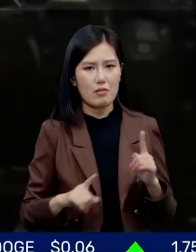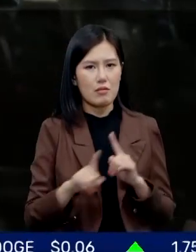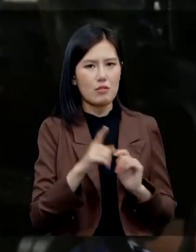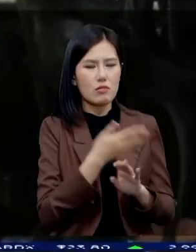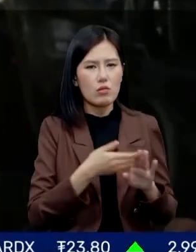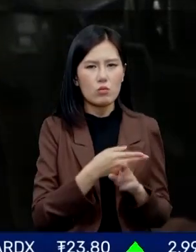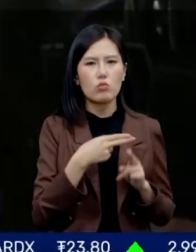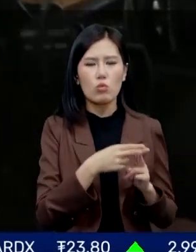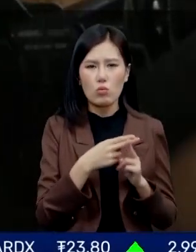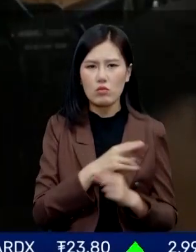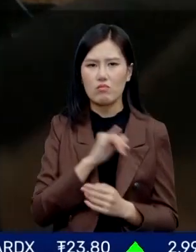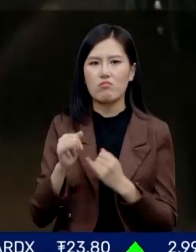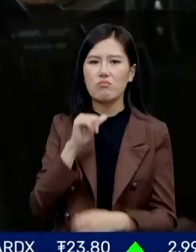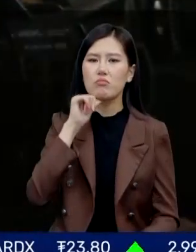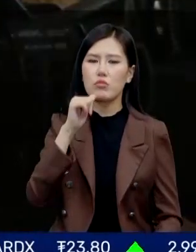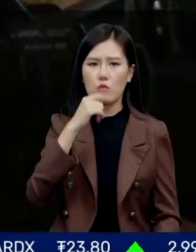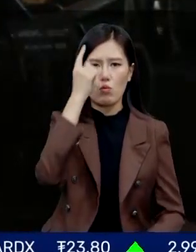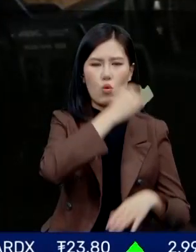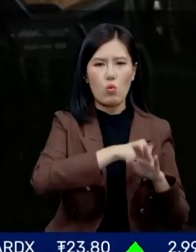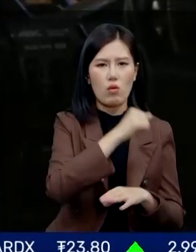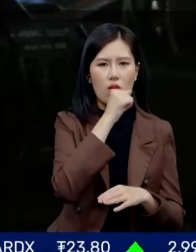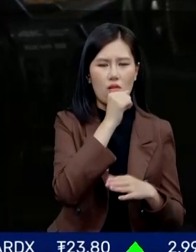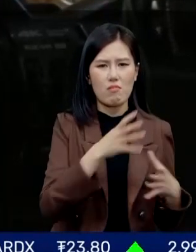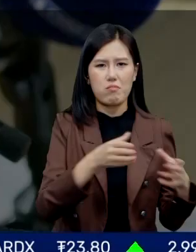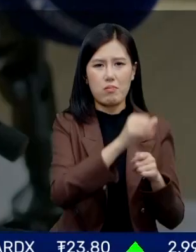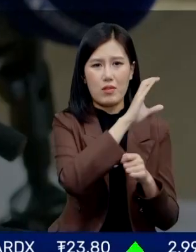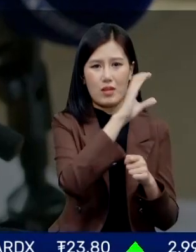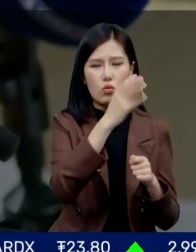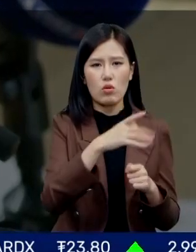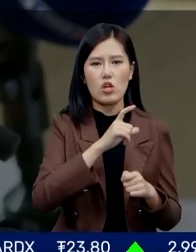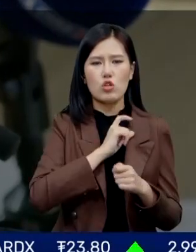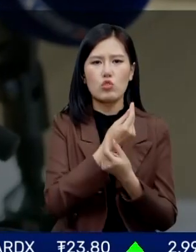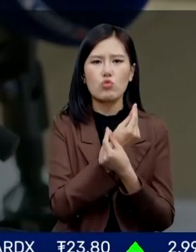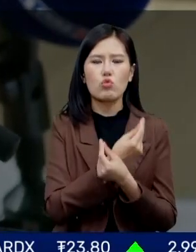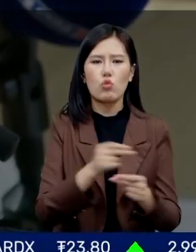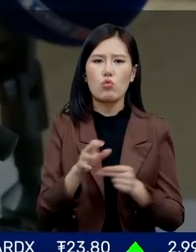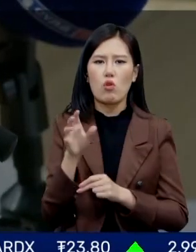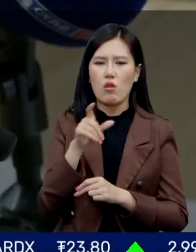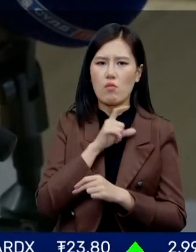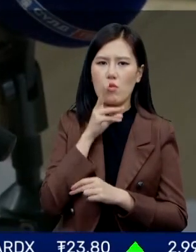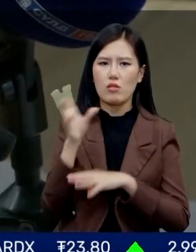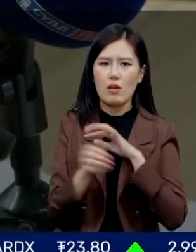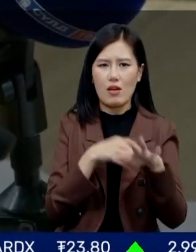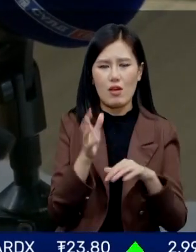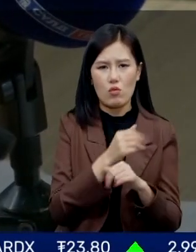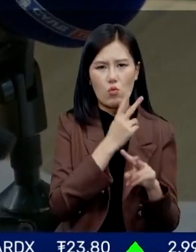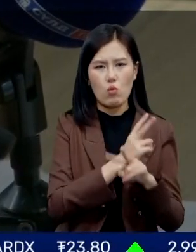За Монголын сэтгүүлчдийн нэгдсэн хэвлэлийн зүгээс хэвлэлийн эрхчлөөний тухай хуулийн заалтыг илүү боловсронгүй болгох шаардлагатайг хэлж